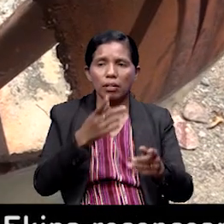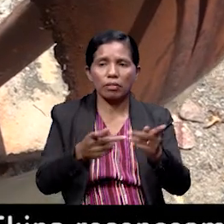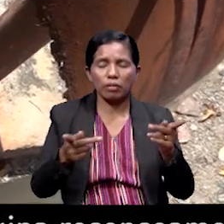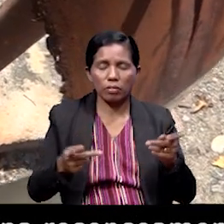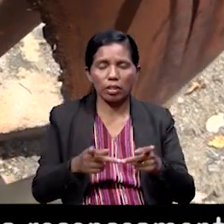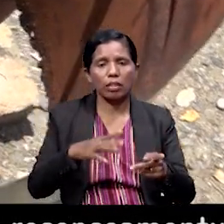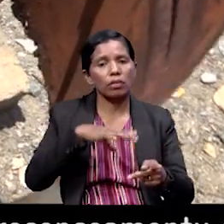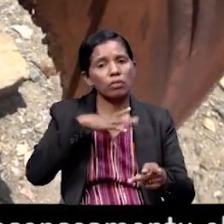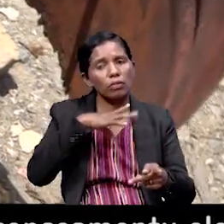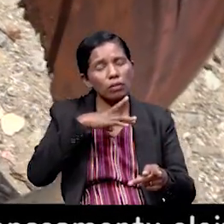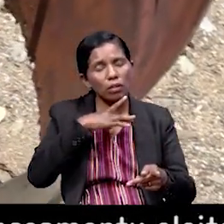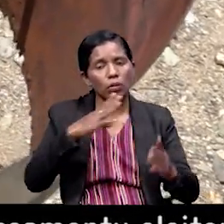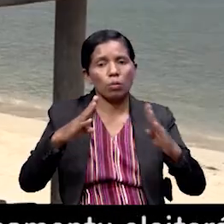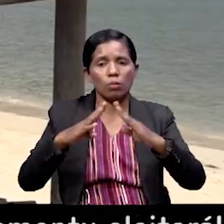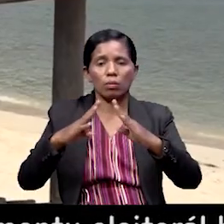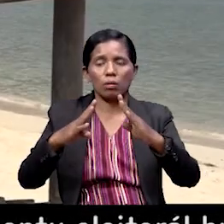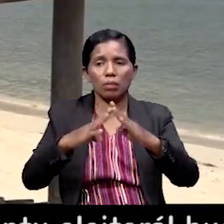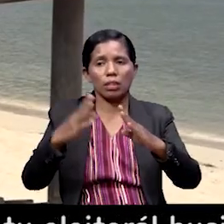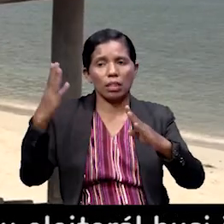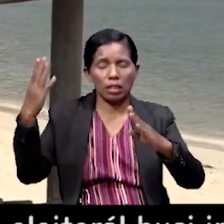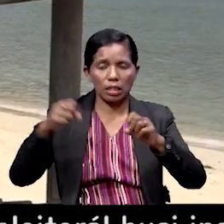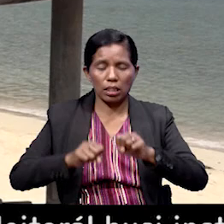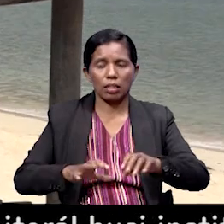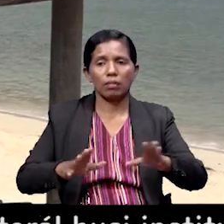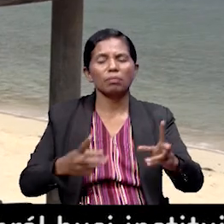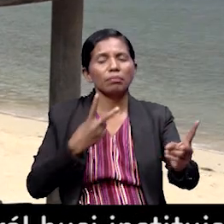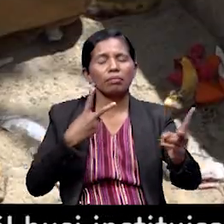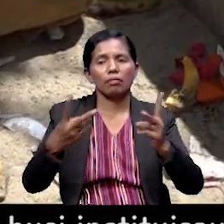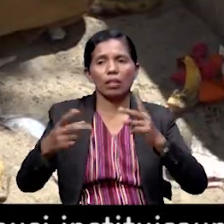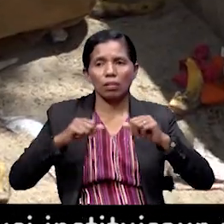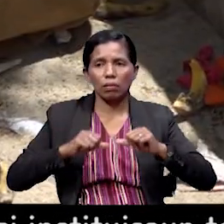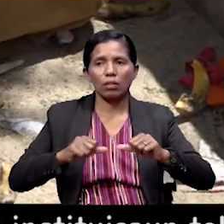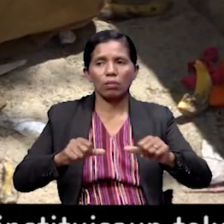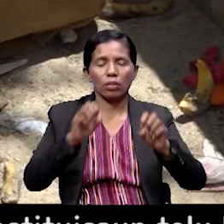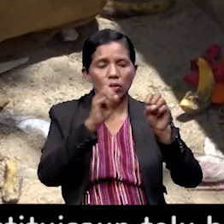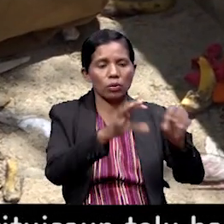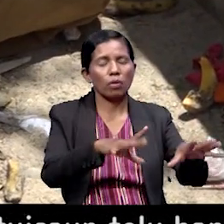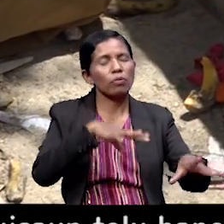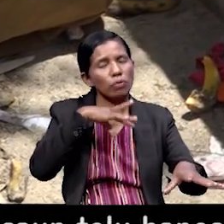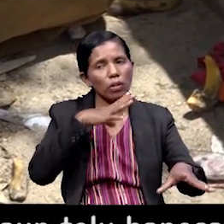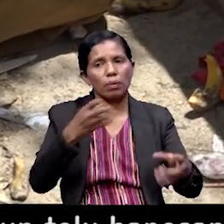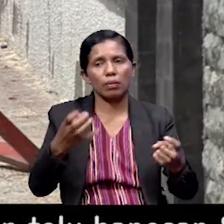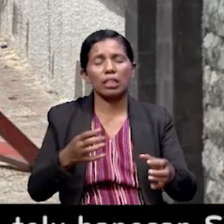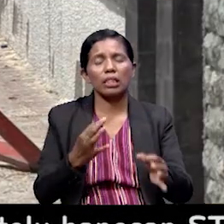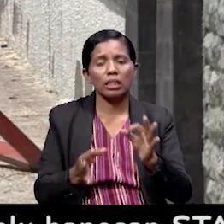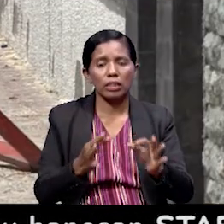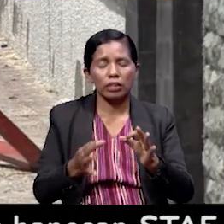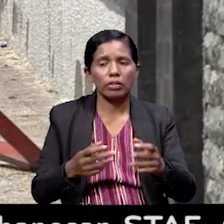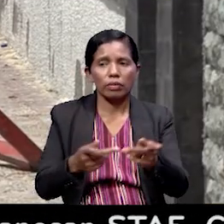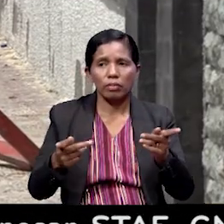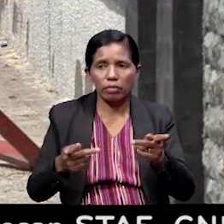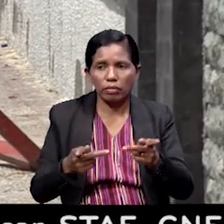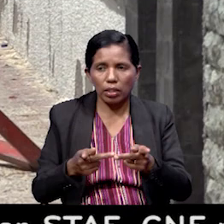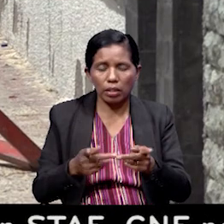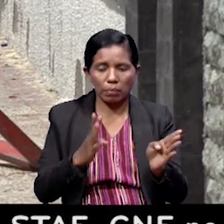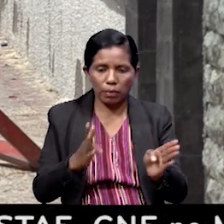no uma oan sira iha tasibun. Alen dene visitante sira continua soe foer arbiru mesmu fatin lisu preparadu iha